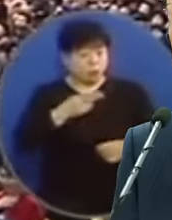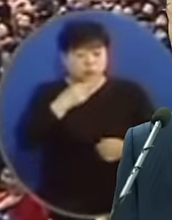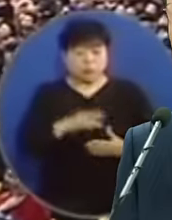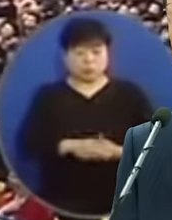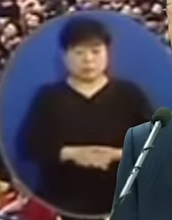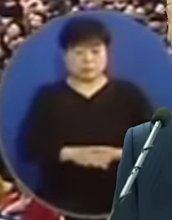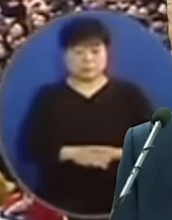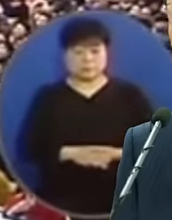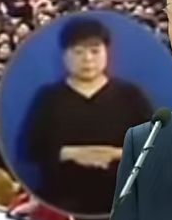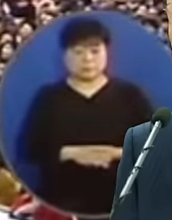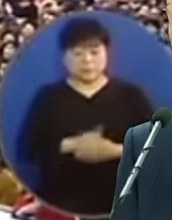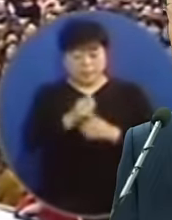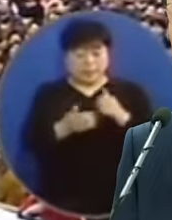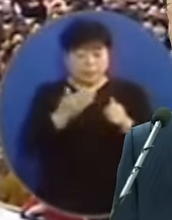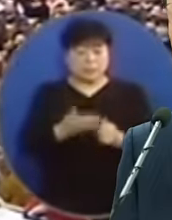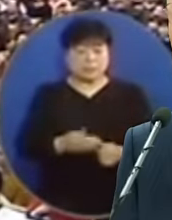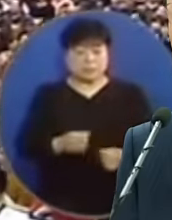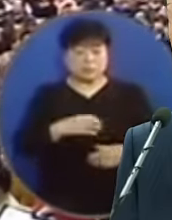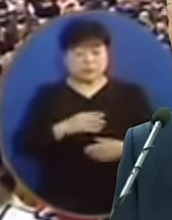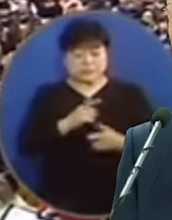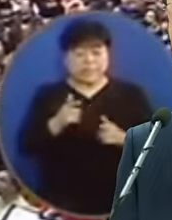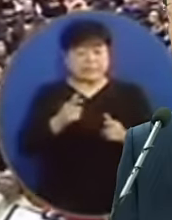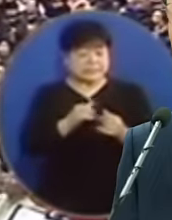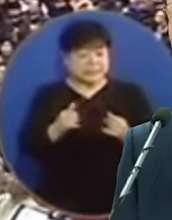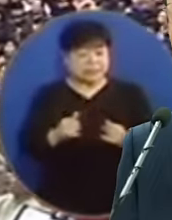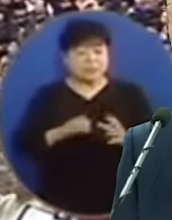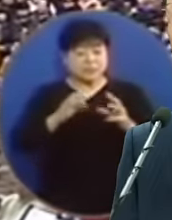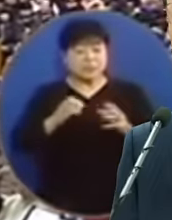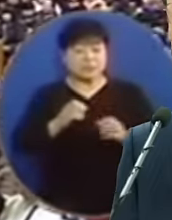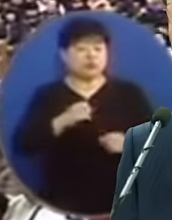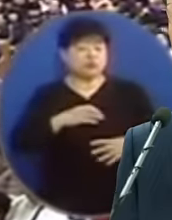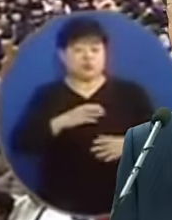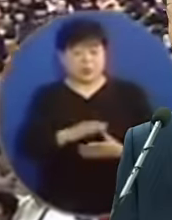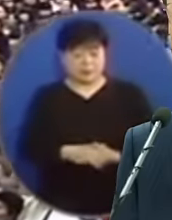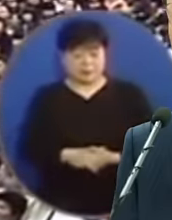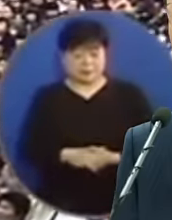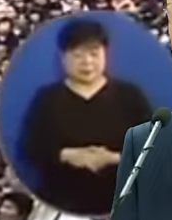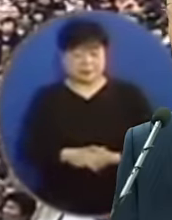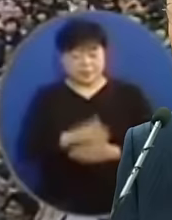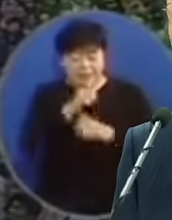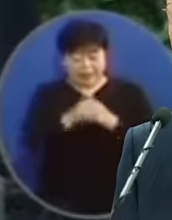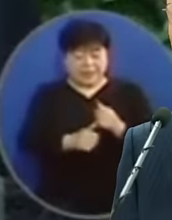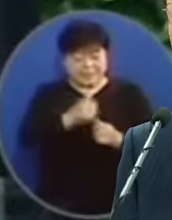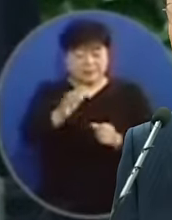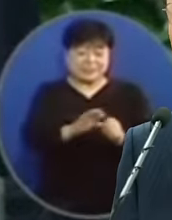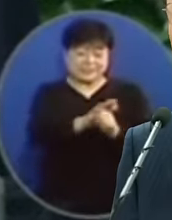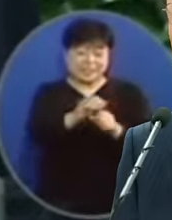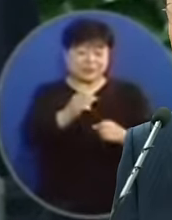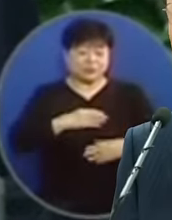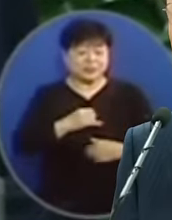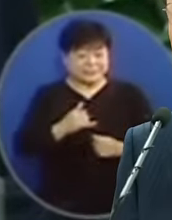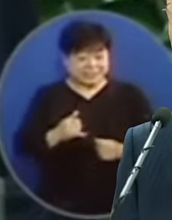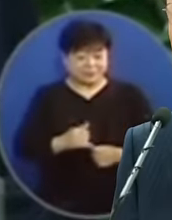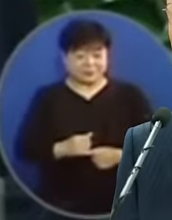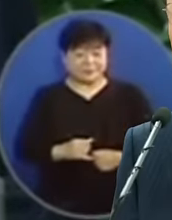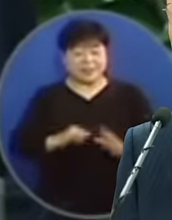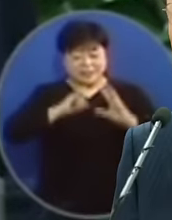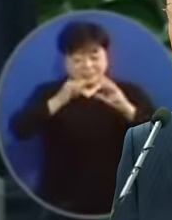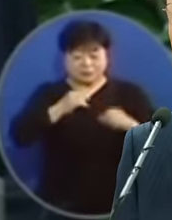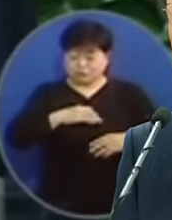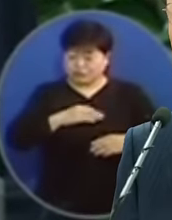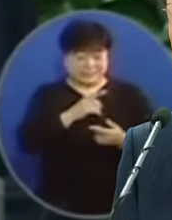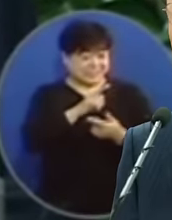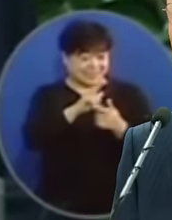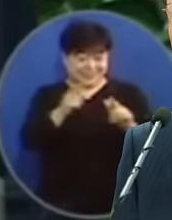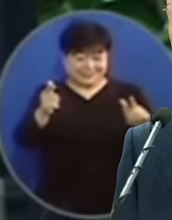있습니까? 하나님을 두려워하지 않은 사람은 세상을 다 두려워합니다. 그러나 하나님을 사랑하고 두려워하는 사람은 세상을